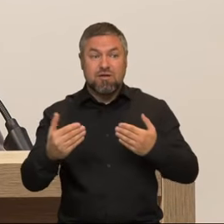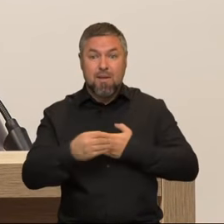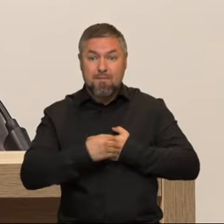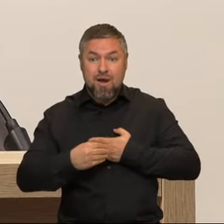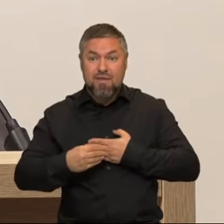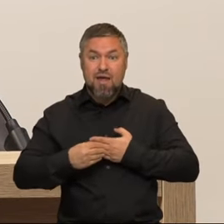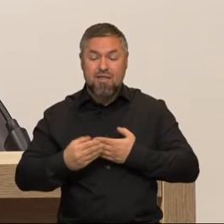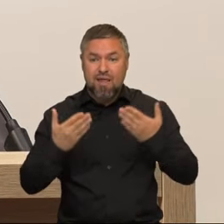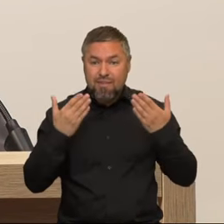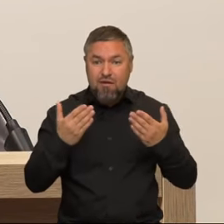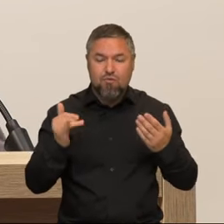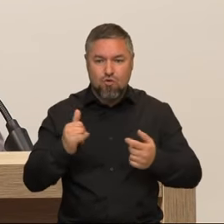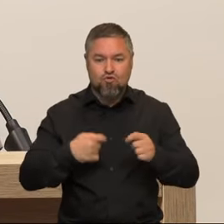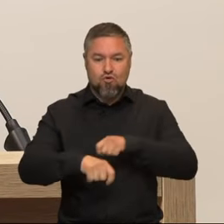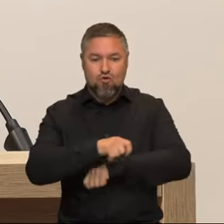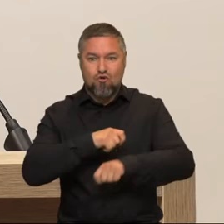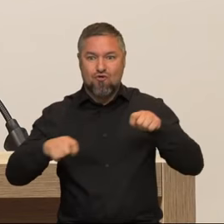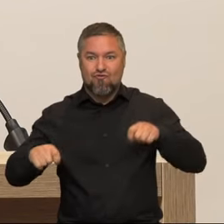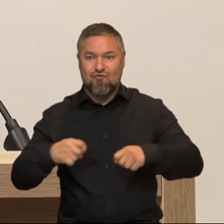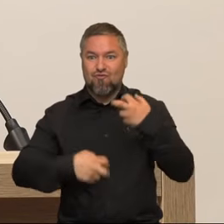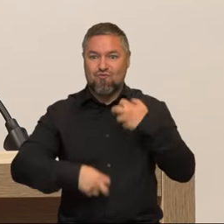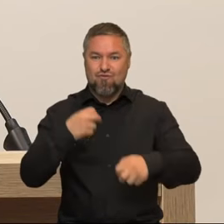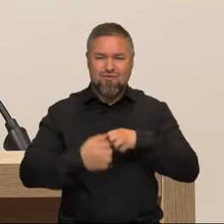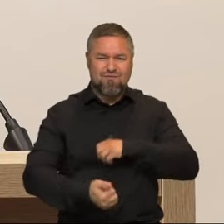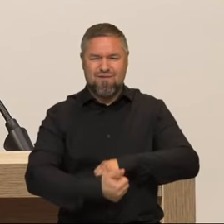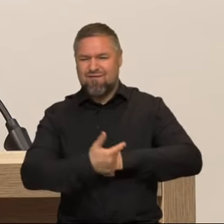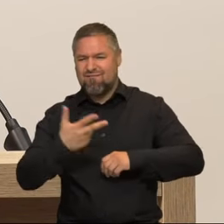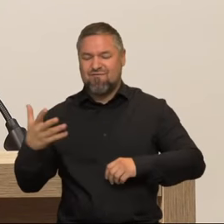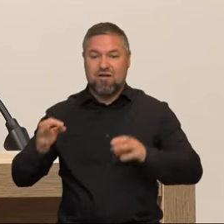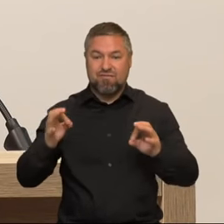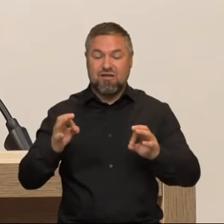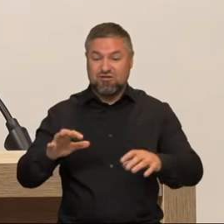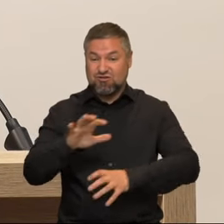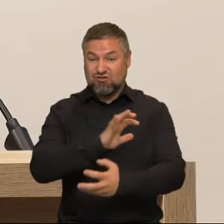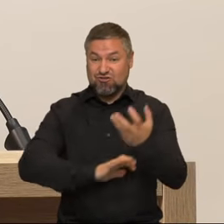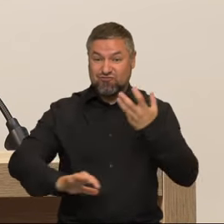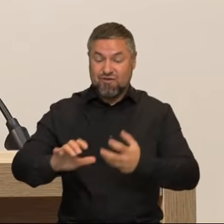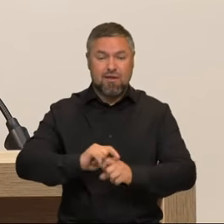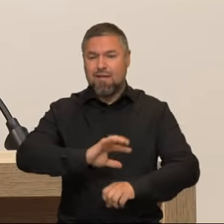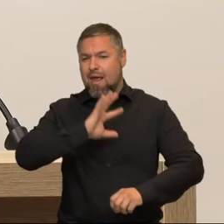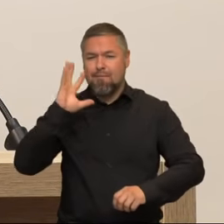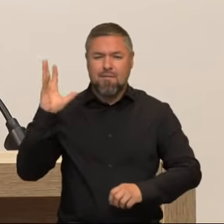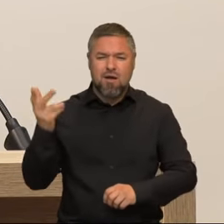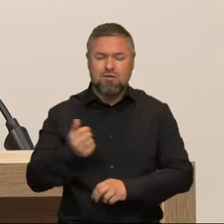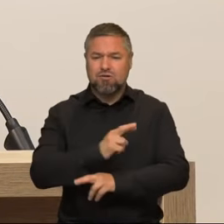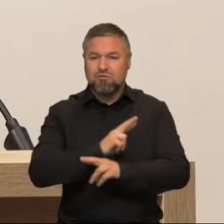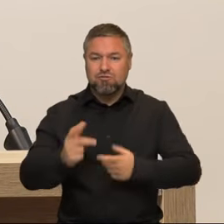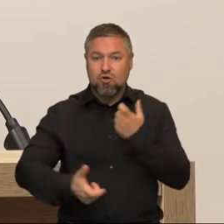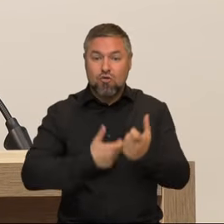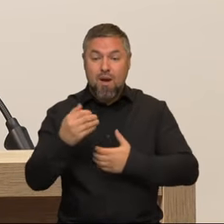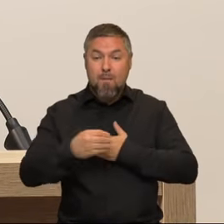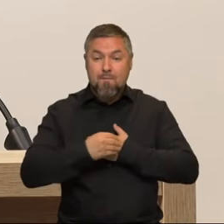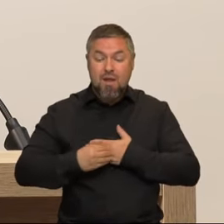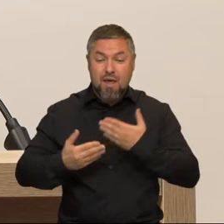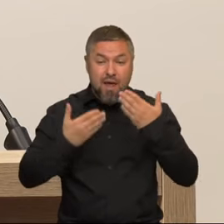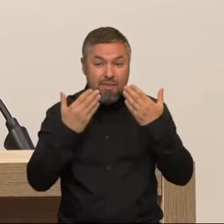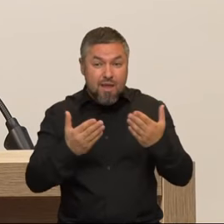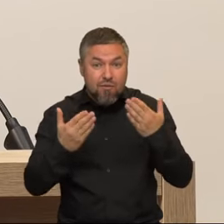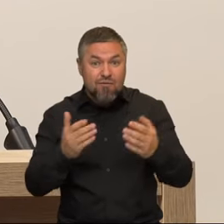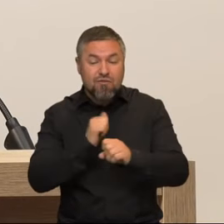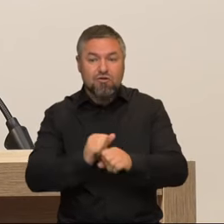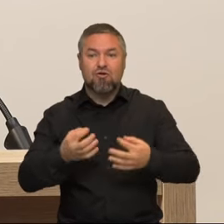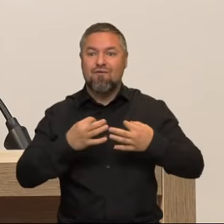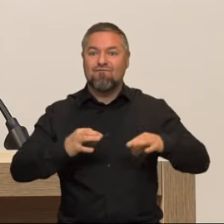naukowym możemy rozwiązać wiele problemów współczesnego świata. Według mnie najpiękniejszą rzeczą w prowadzeniu badań naukowych